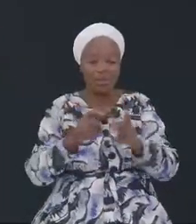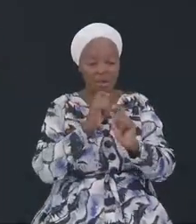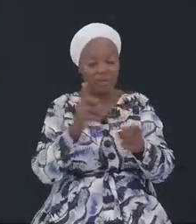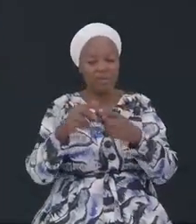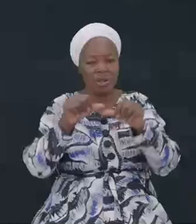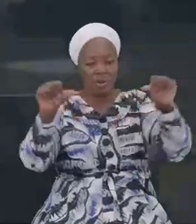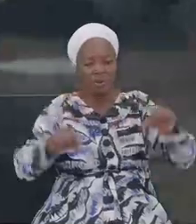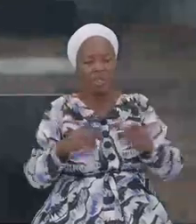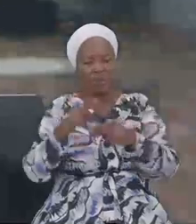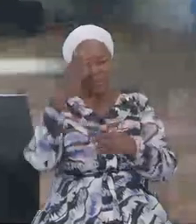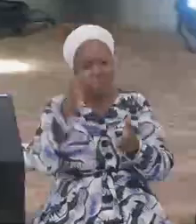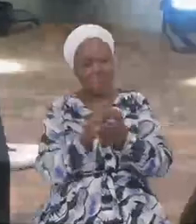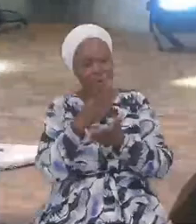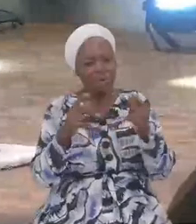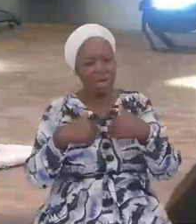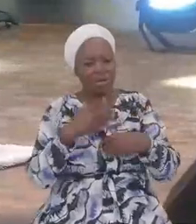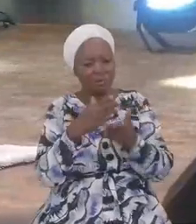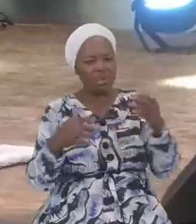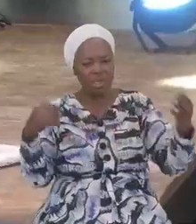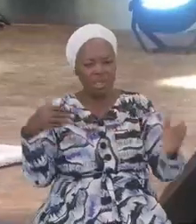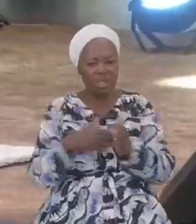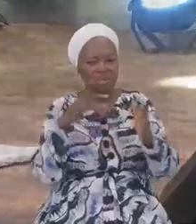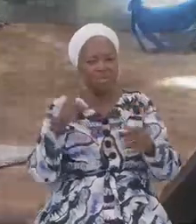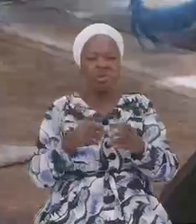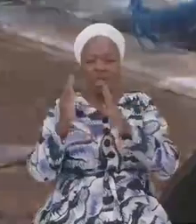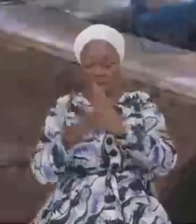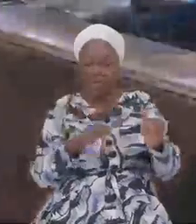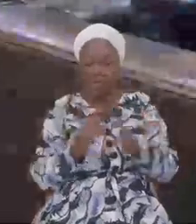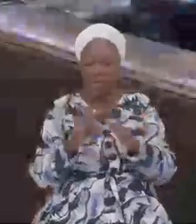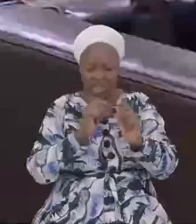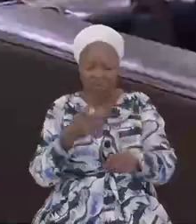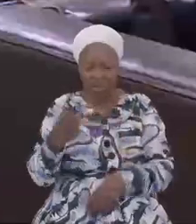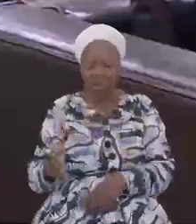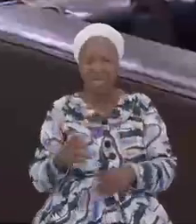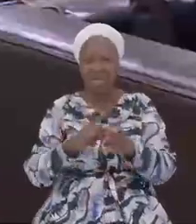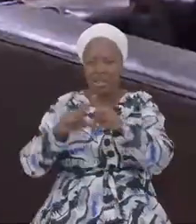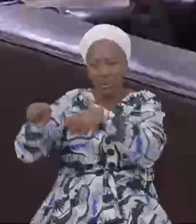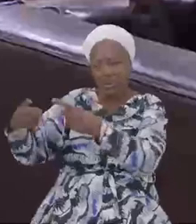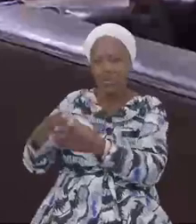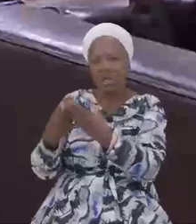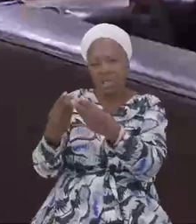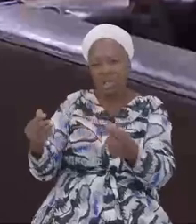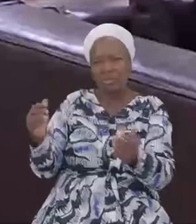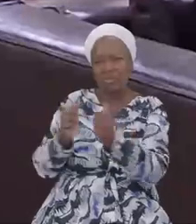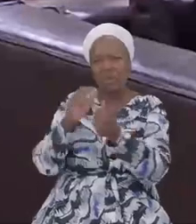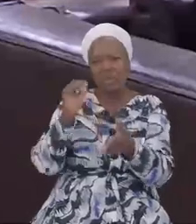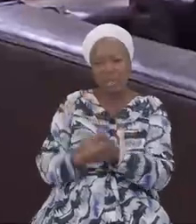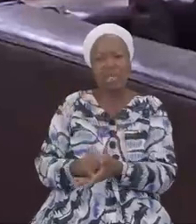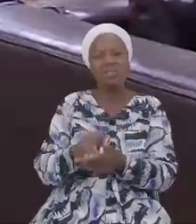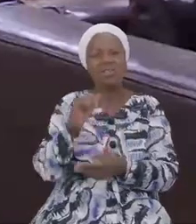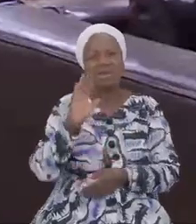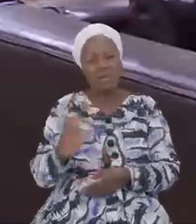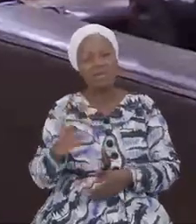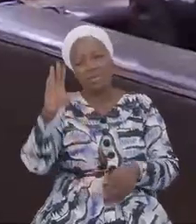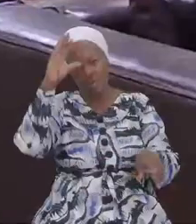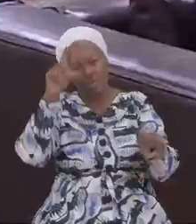quelque chose contre vous, laissez votre offrande à l'autel. Ne vous souciez pas des activités, des devoirs, des responsabilités, mais laissez-la. Allez